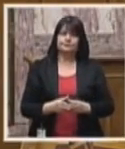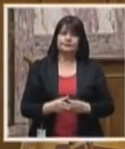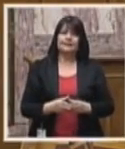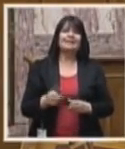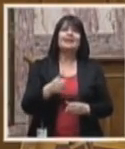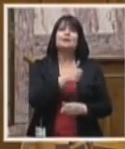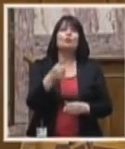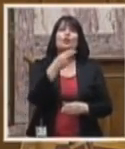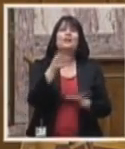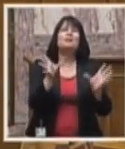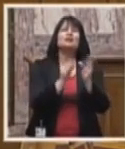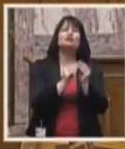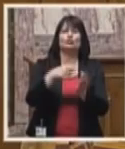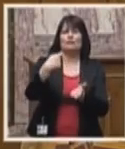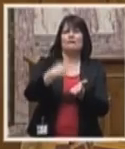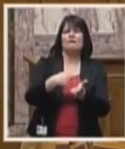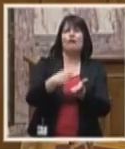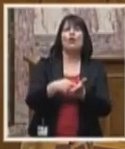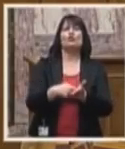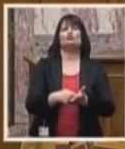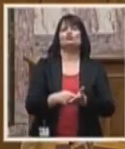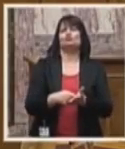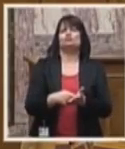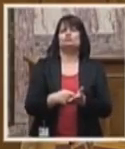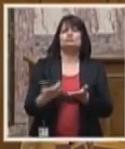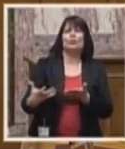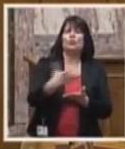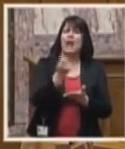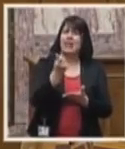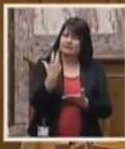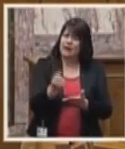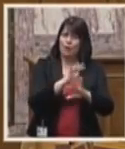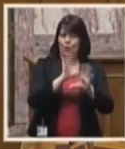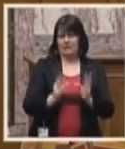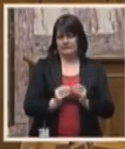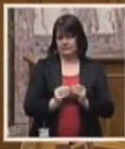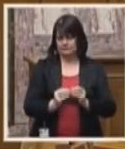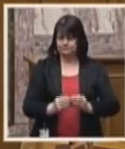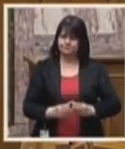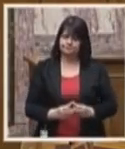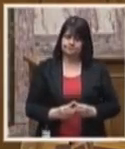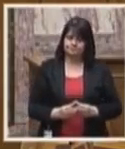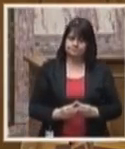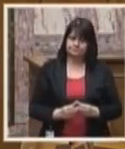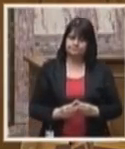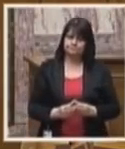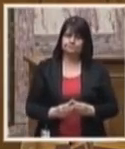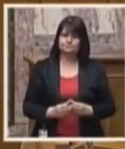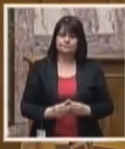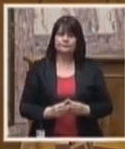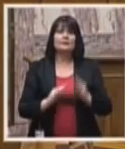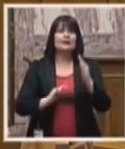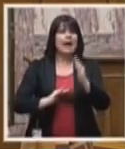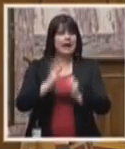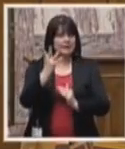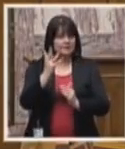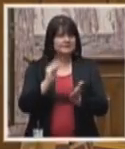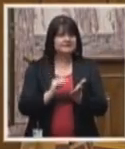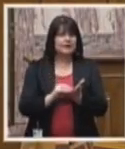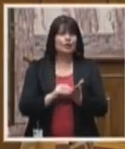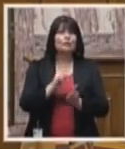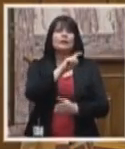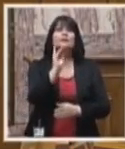φόρων η πανάκια, ούτε η λύση του κάθε προβλήματος. Τέλος, για την ανάπτυξη, το ερώτημα